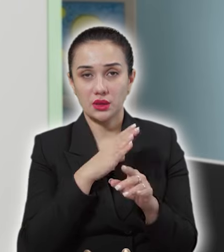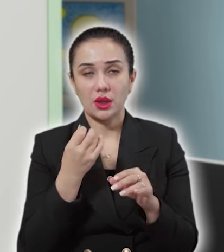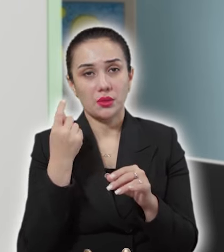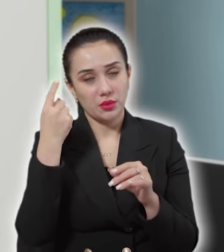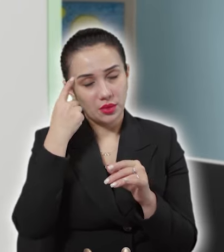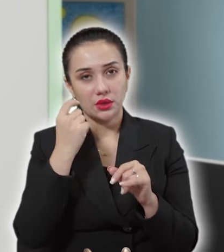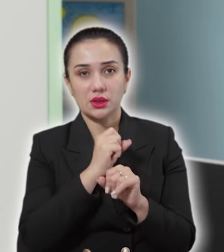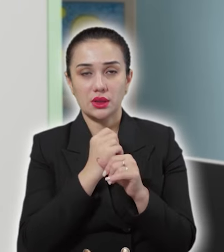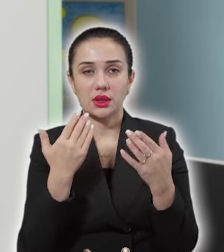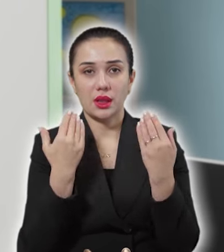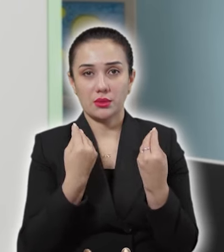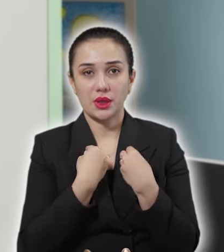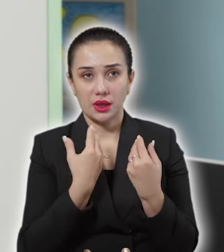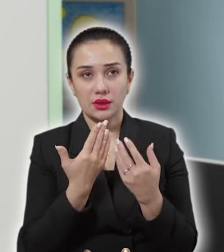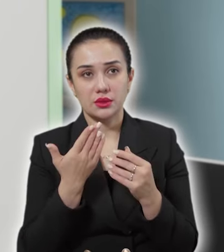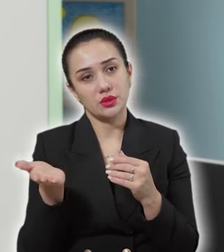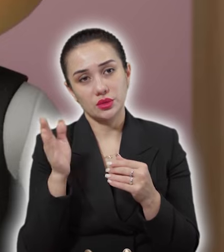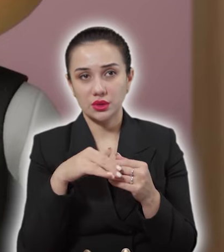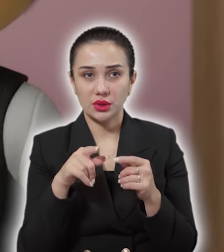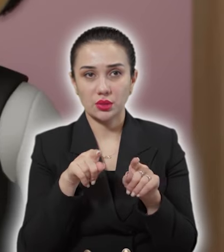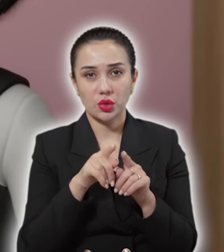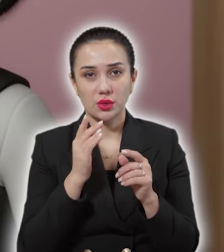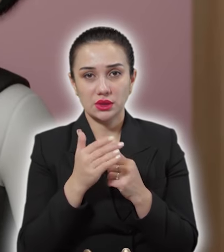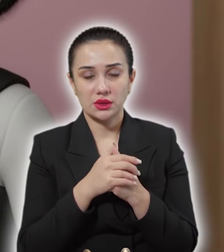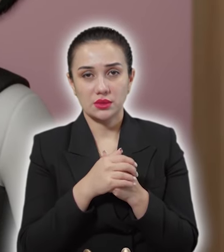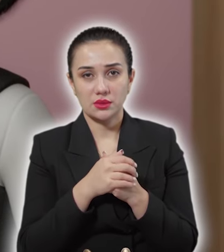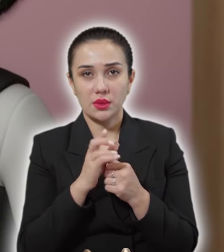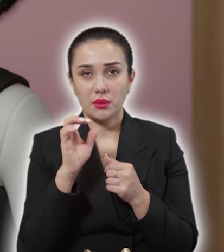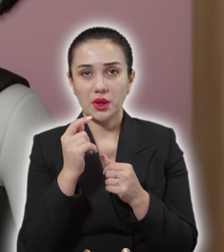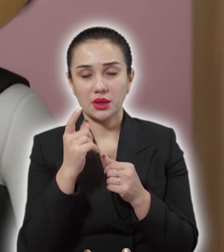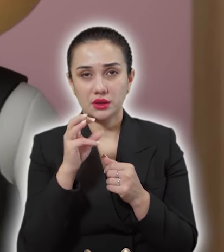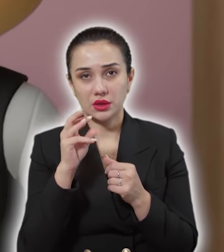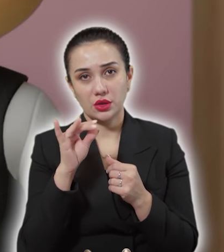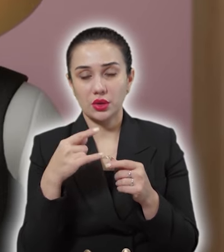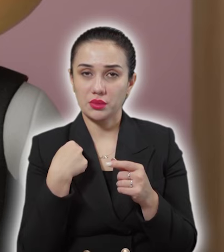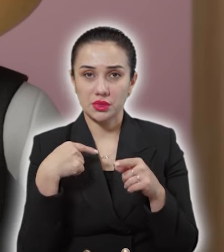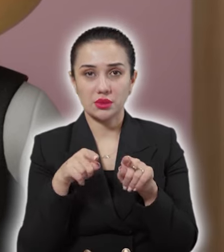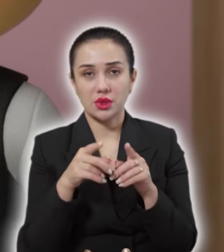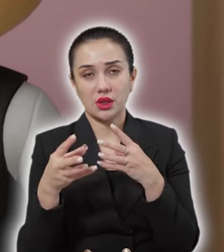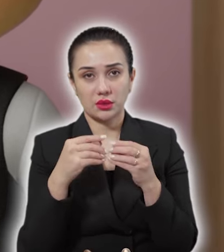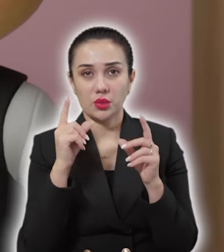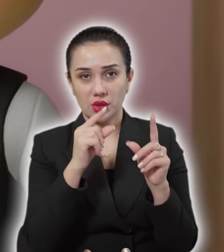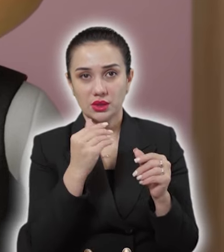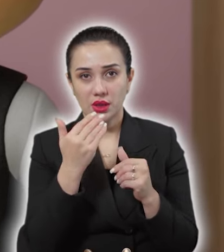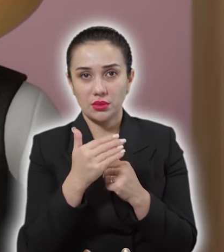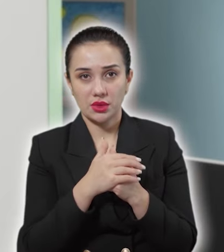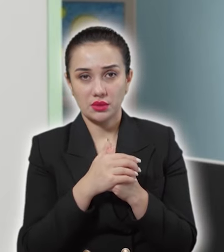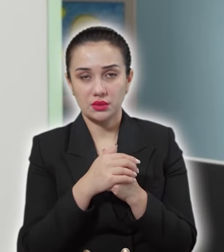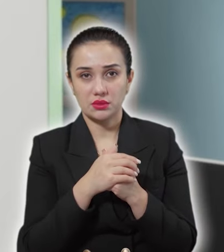Ha, to'g'ri. Bir miyaga dam beraylik. Ketdik bo'lmasa. Baxtiyor, sen ham biz bilan